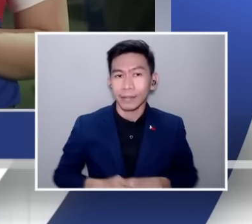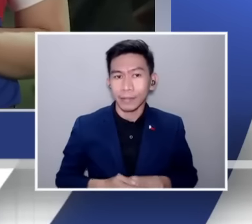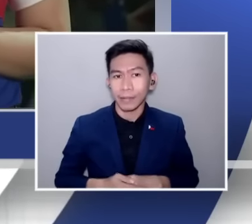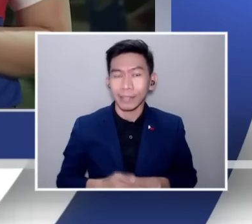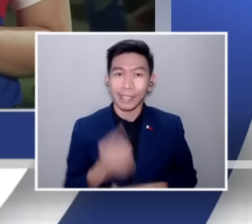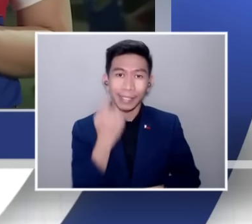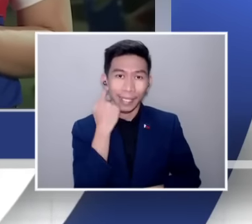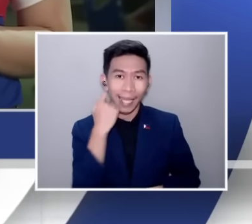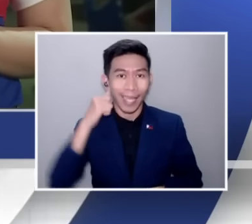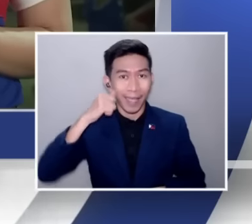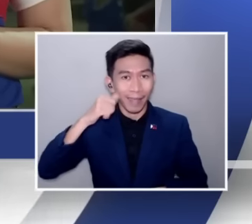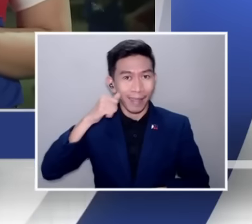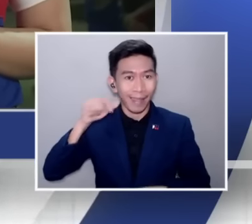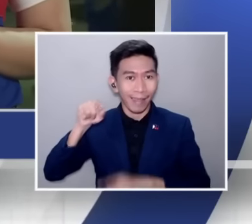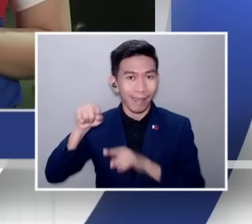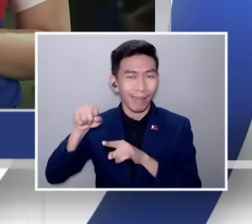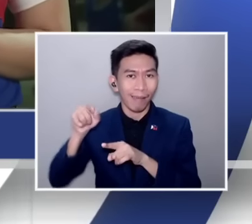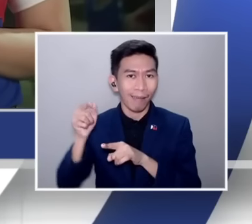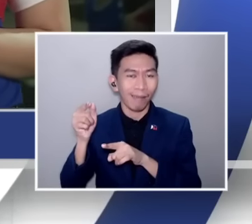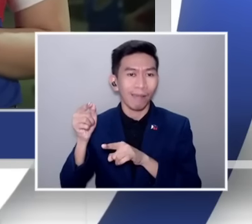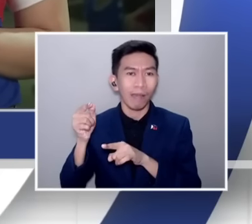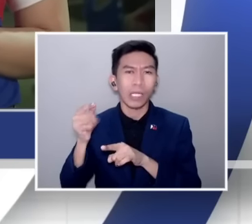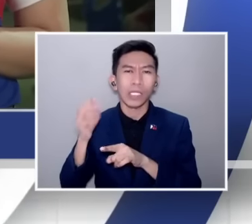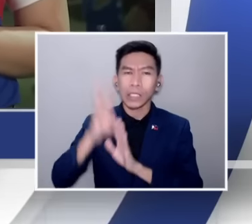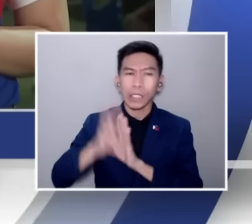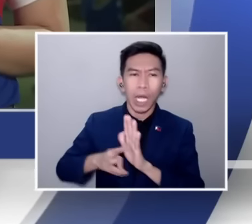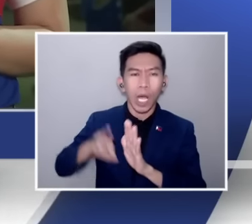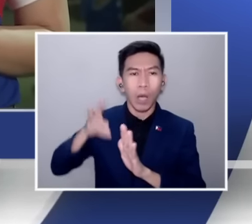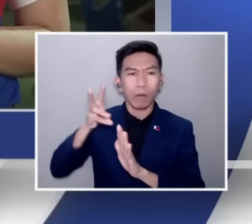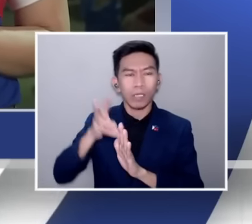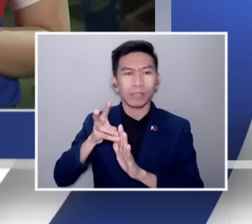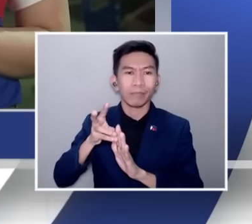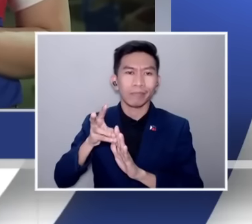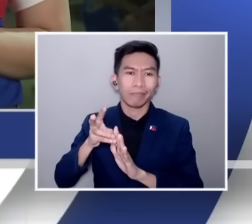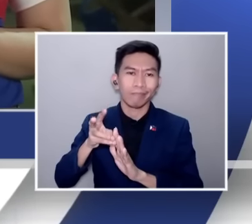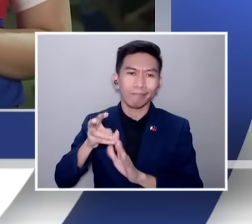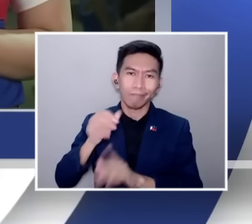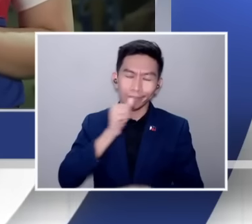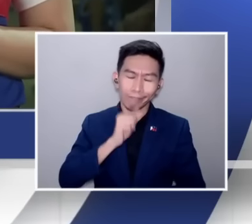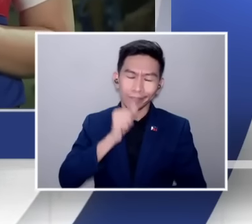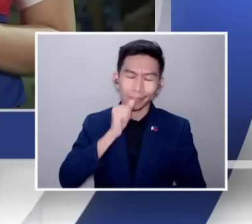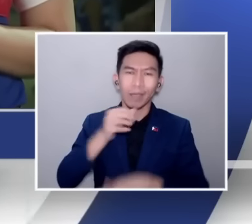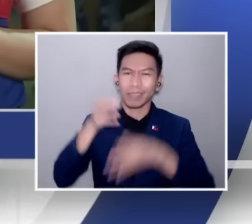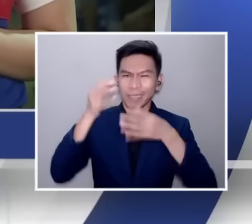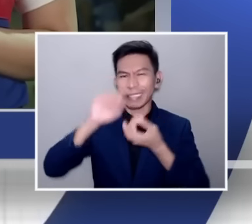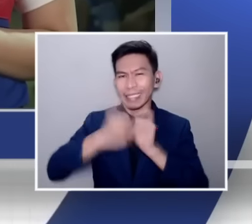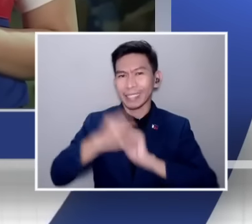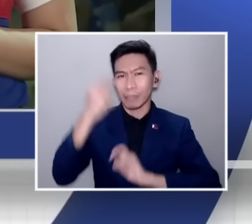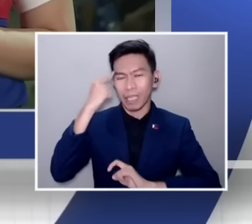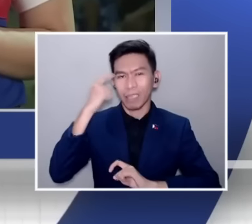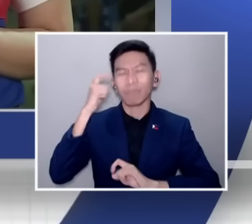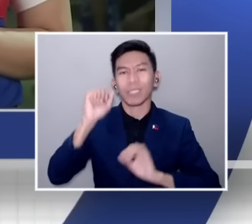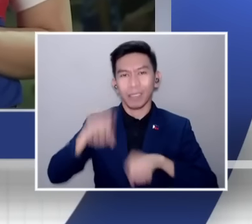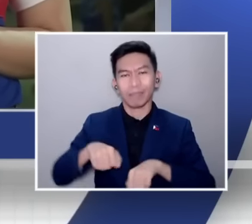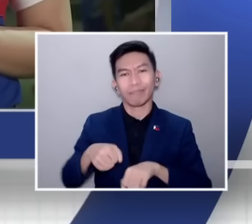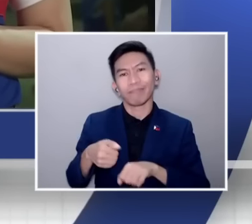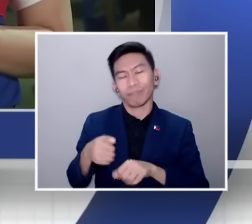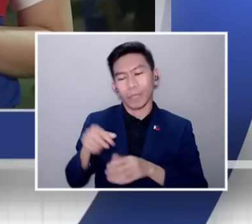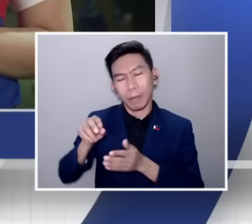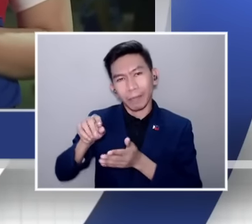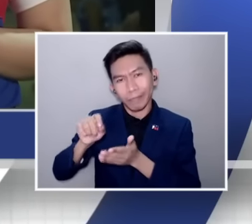after 6 hours, napilitang siyang pumirma na lang at gawing manual na lang. Pero meron pa ba na nagbabantay pa